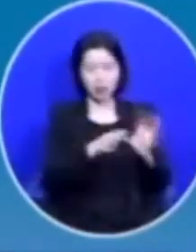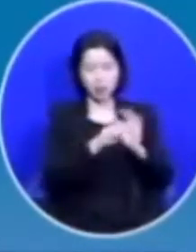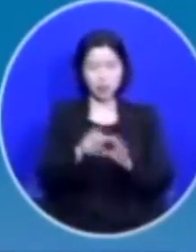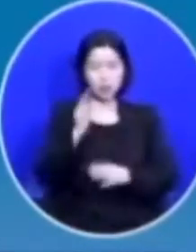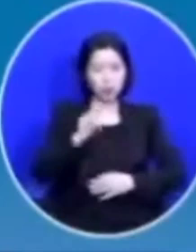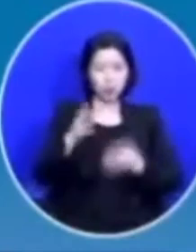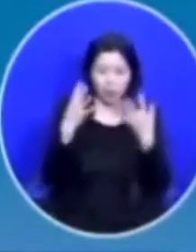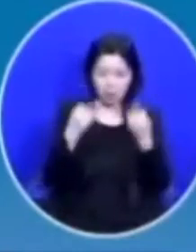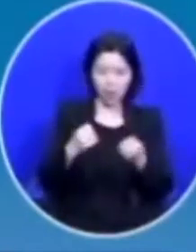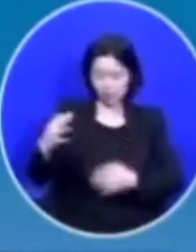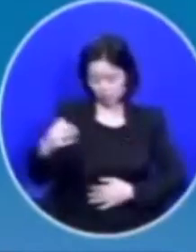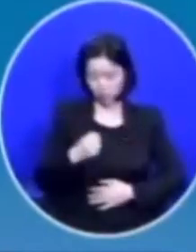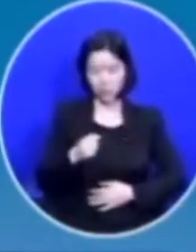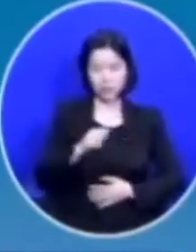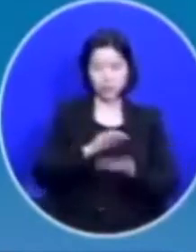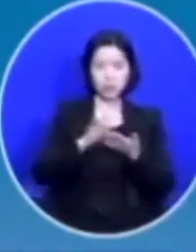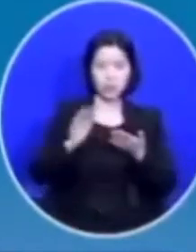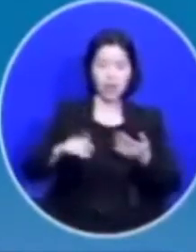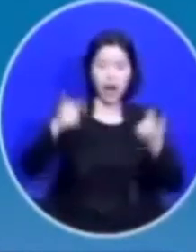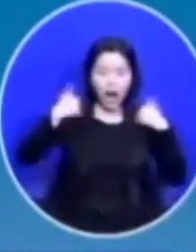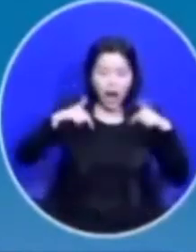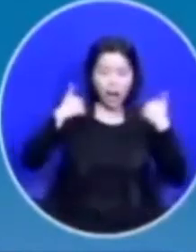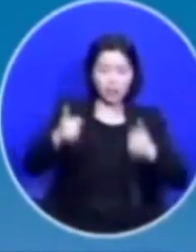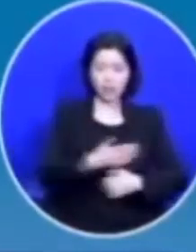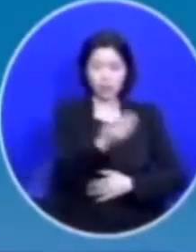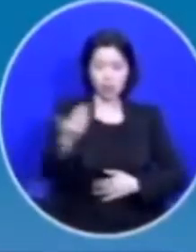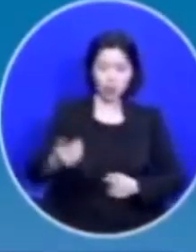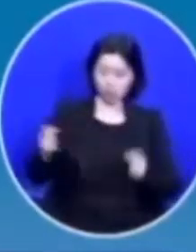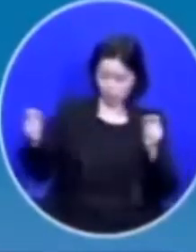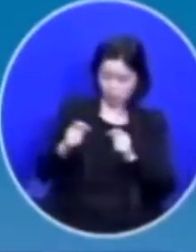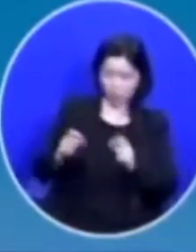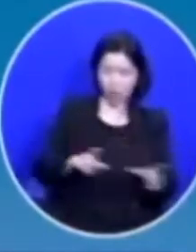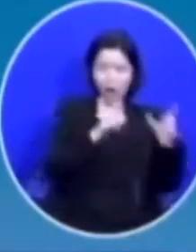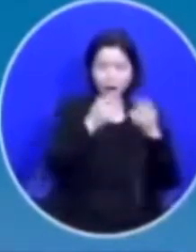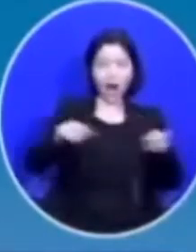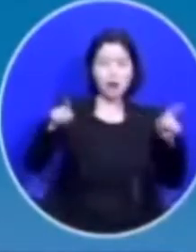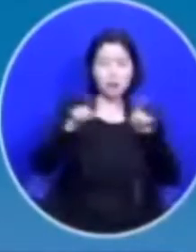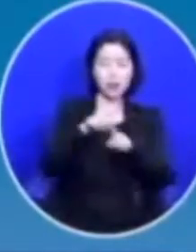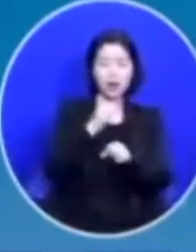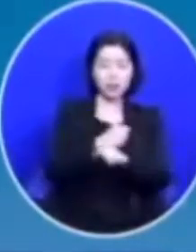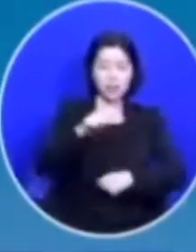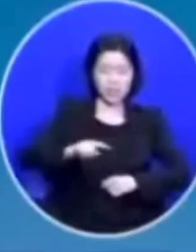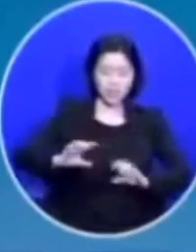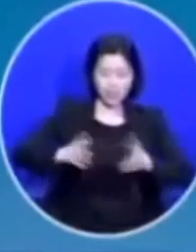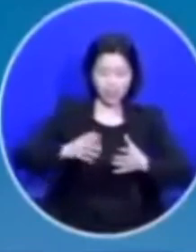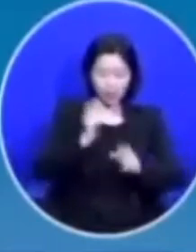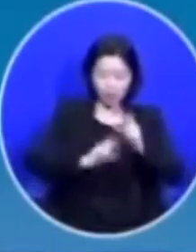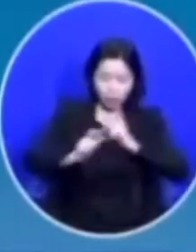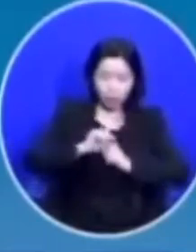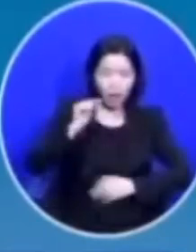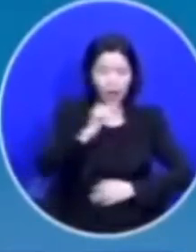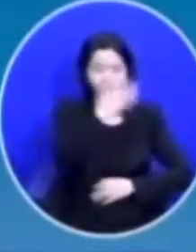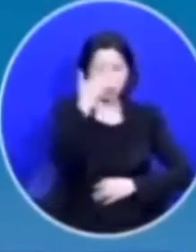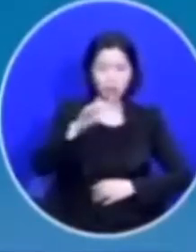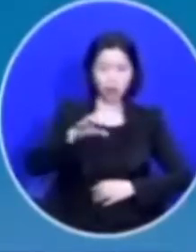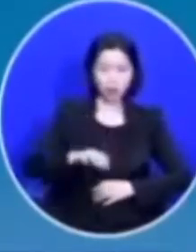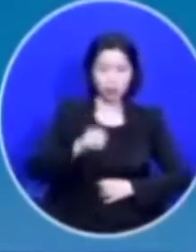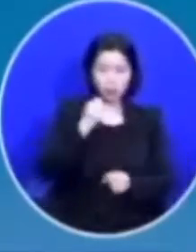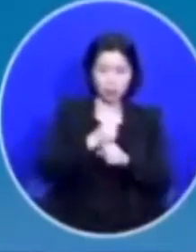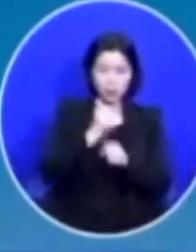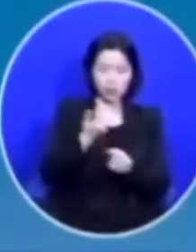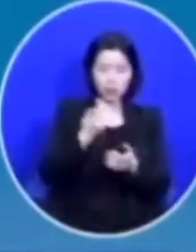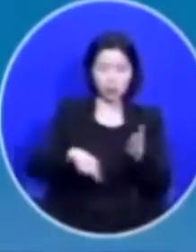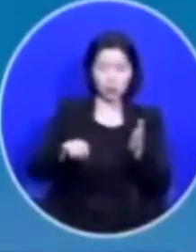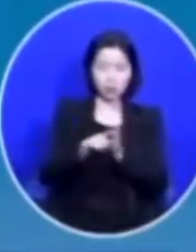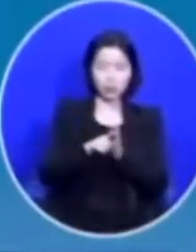많은 것을 얻었습니다 늘 여러분 곁에서 함께하며 이 세상을 조금 더 아름다운 곳으로 만들기 위해 노력하고